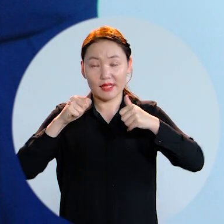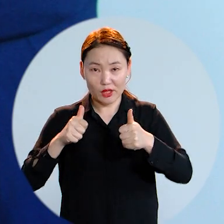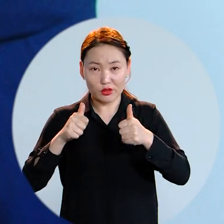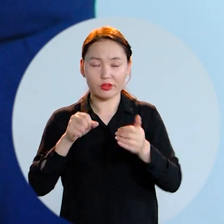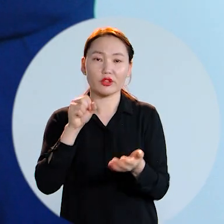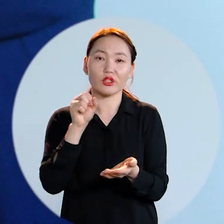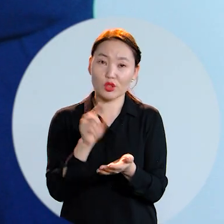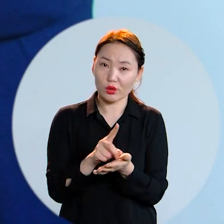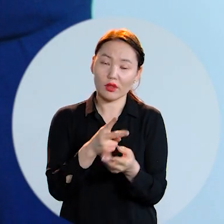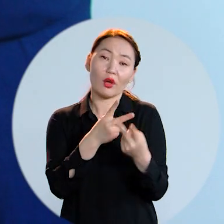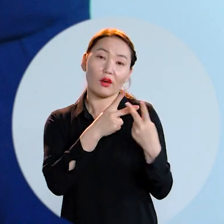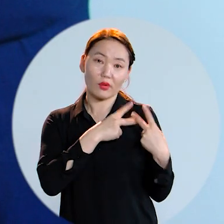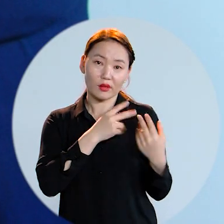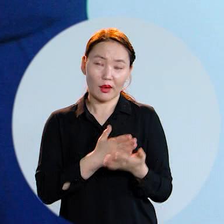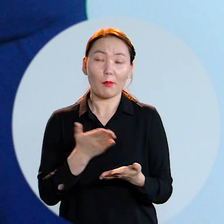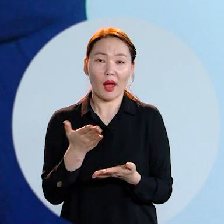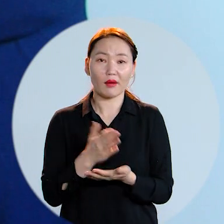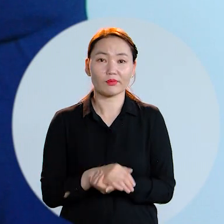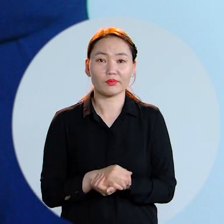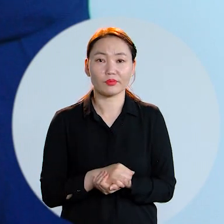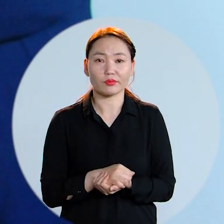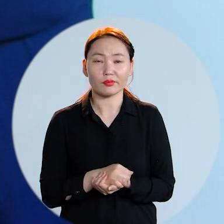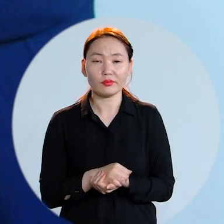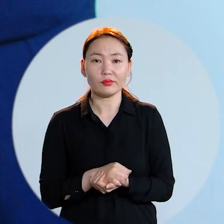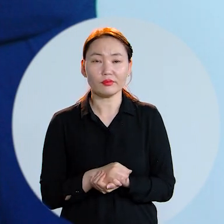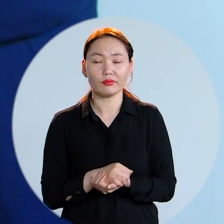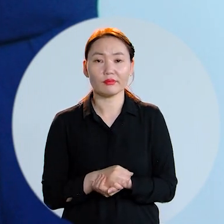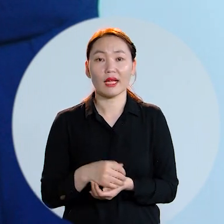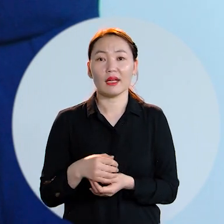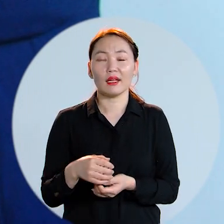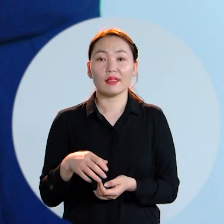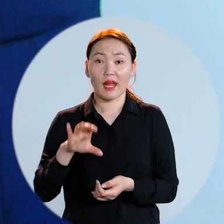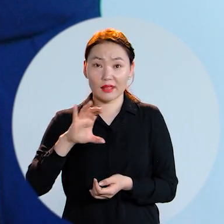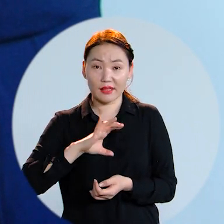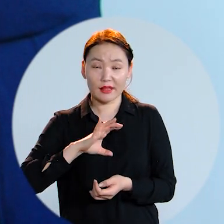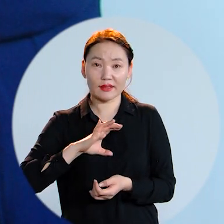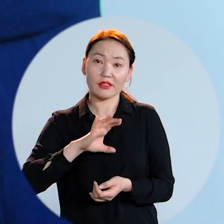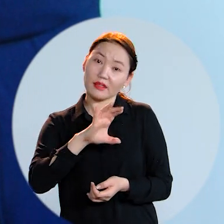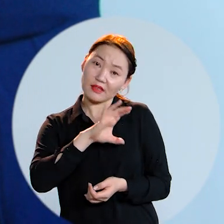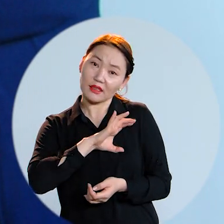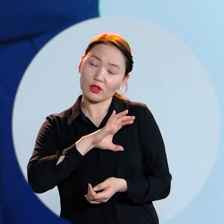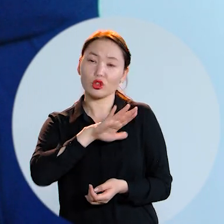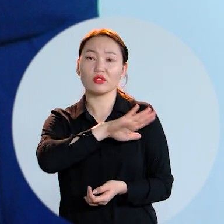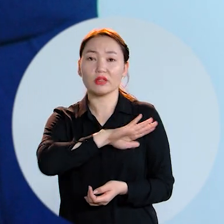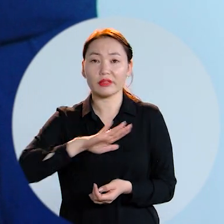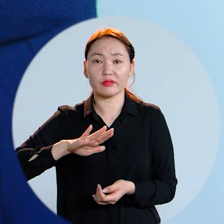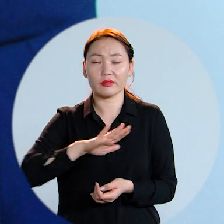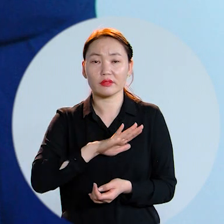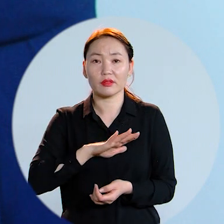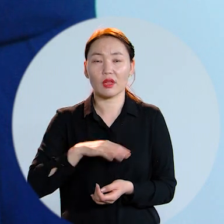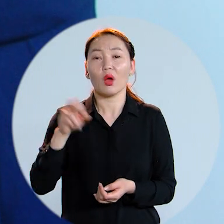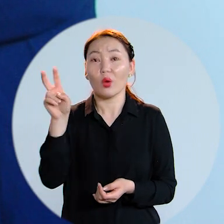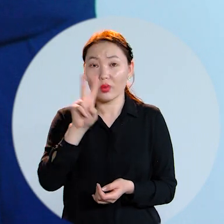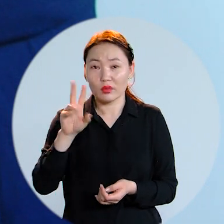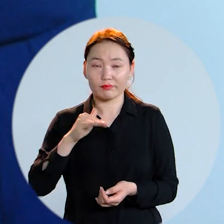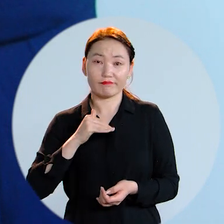чухал дүүргийг гүсдэгч байдаг. За гэтэл түрүүчийн би нэрэлсэн таагүй одоо харилцаануудаас татгалц сурах чадвар бол